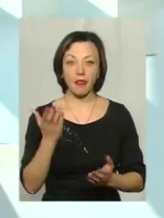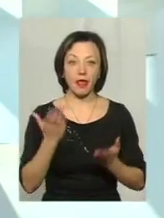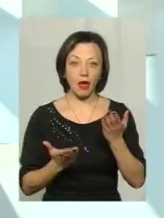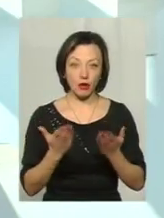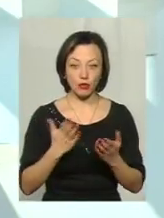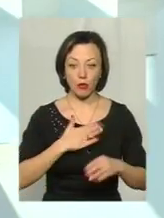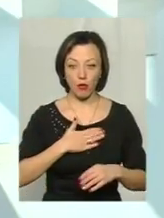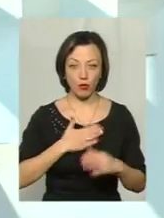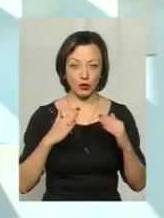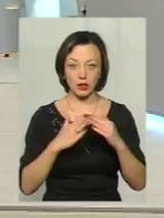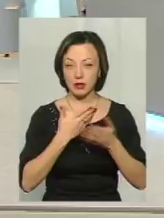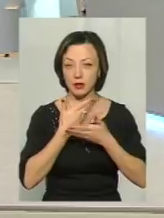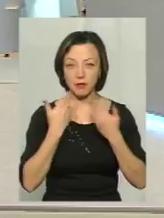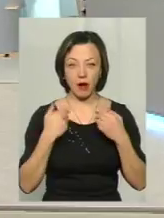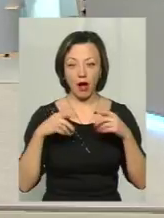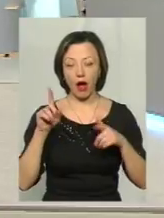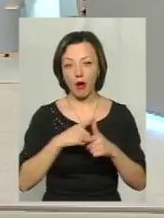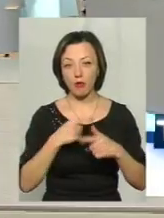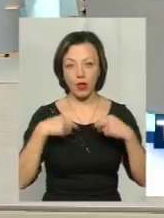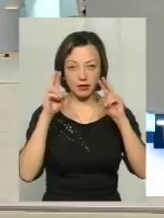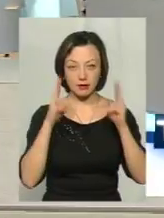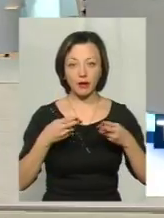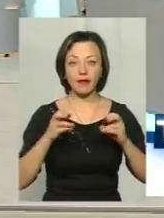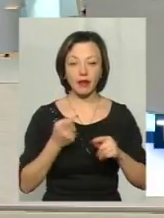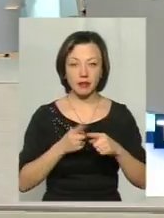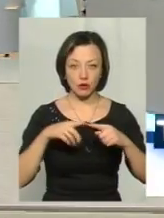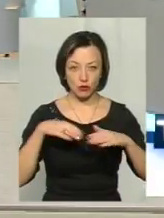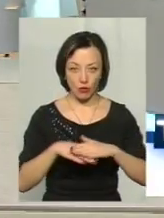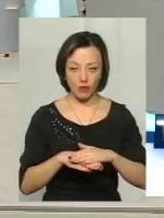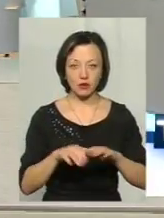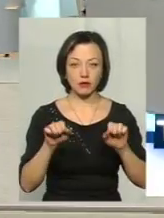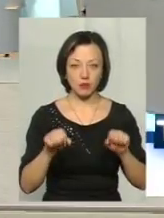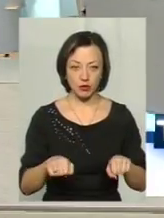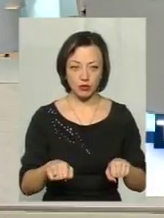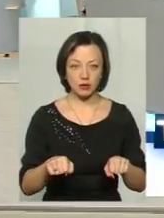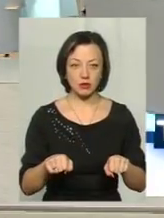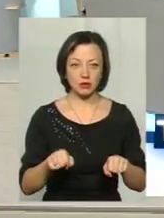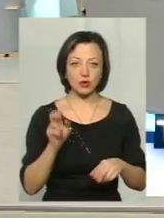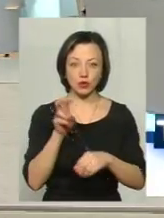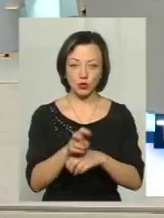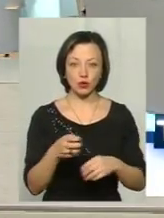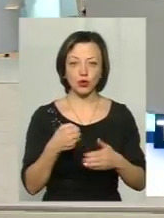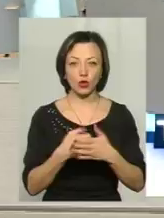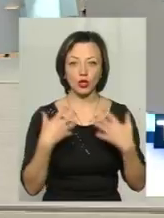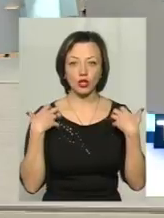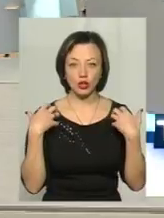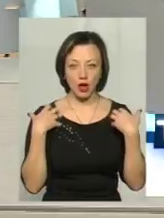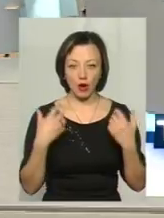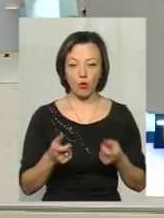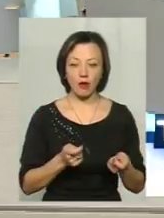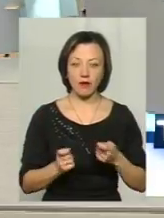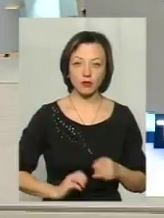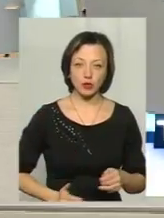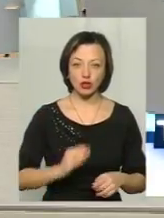у моєму будинку немає, або я не знаю, де це сховище, да, то значить, я йду до начальника управляючої компанії